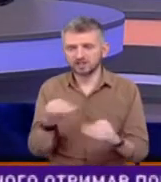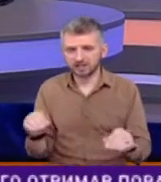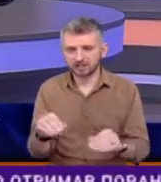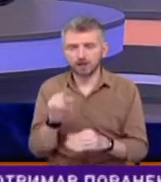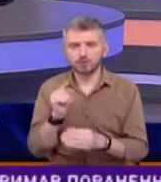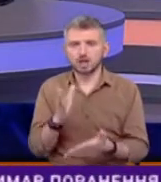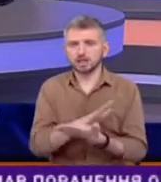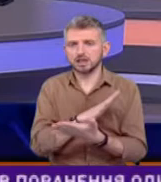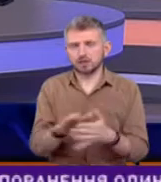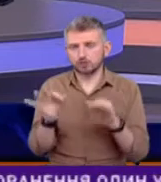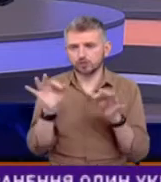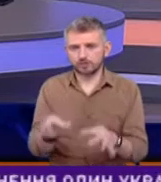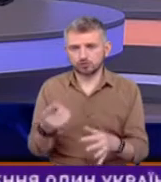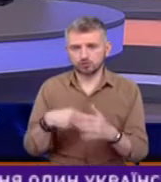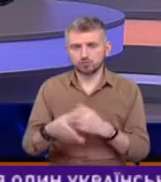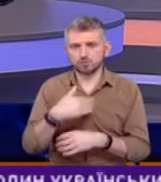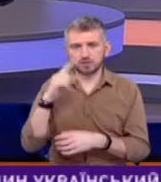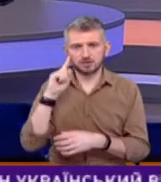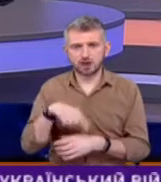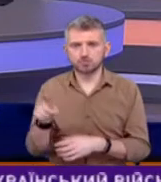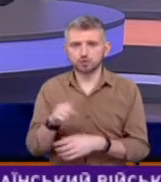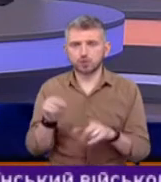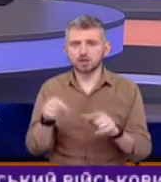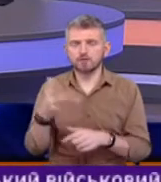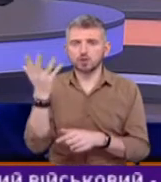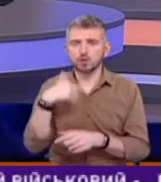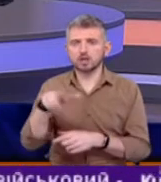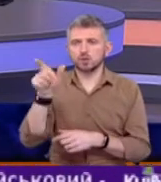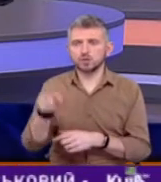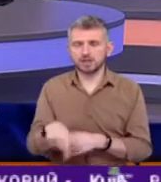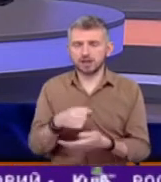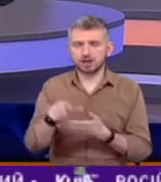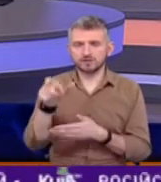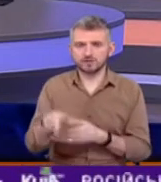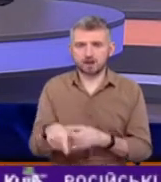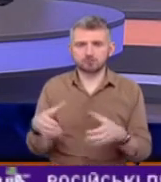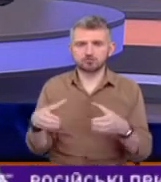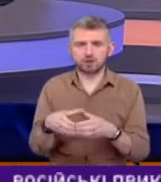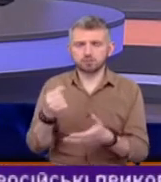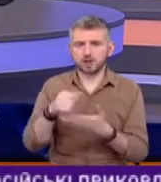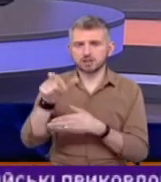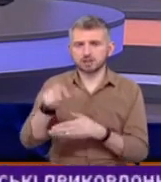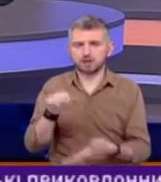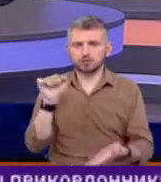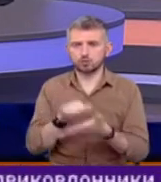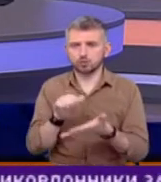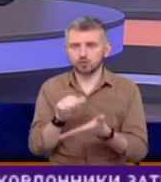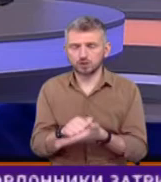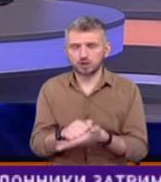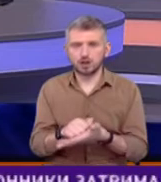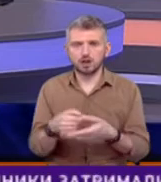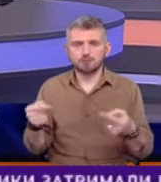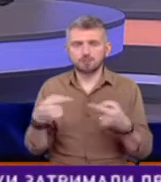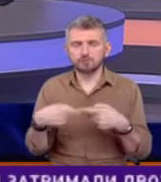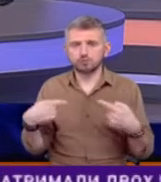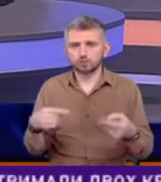вона не є достовірною, оскільки ми знаємо, що навіть коли людина, кандидат, штаб кандидата друкує певну продукцію і